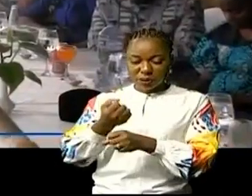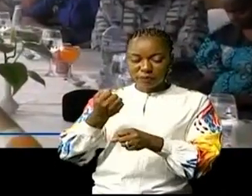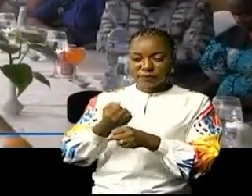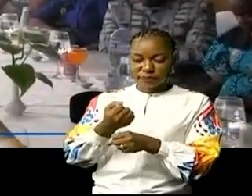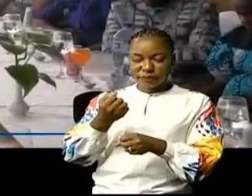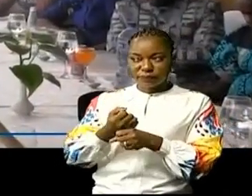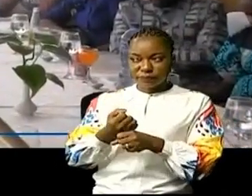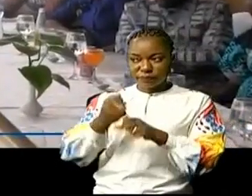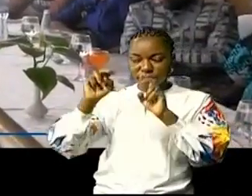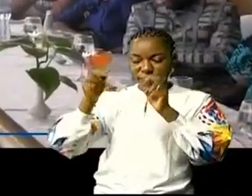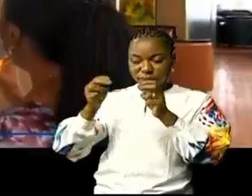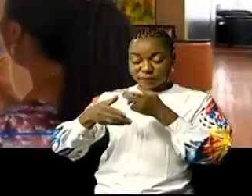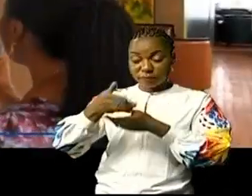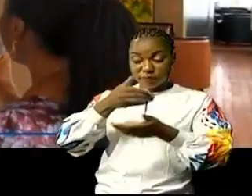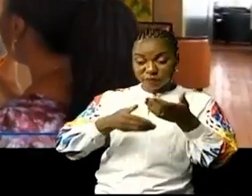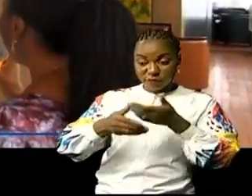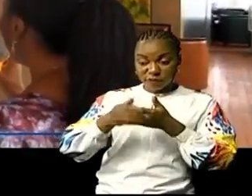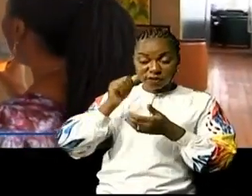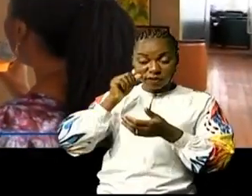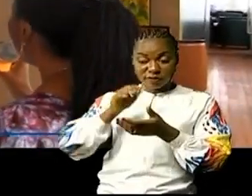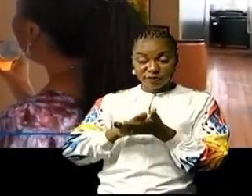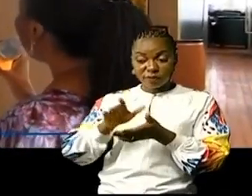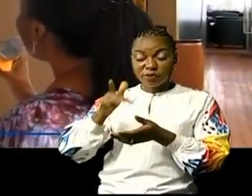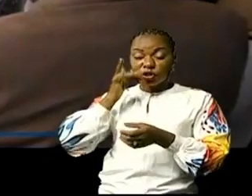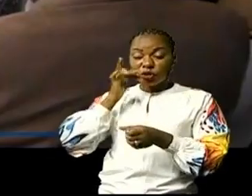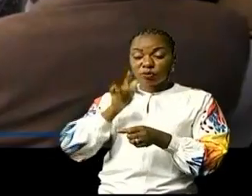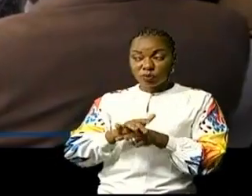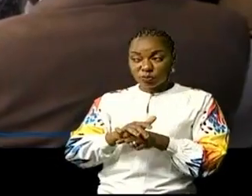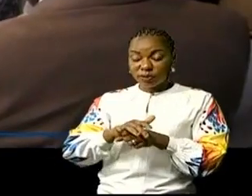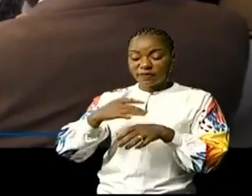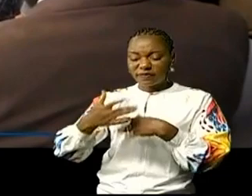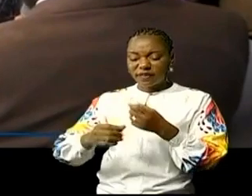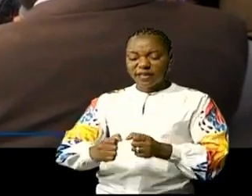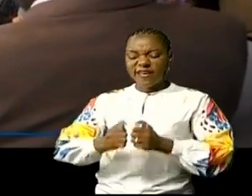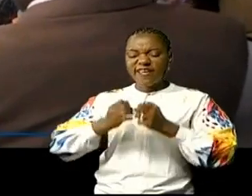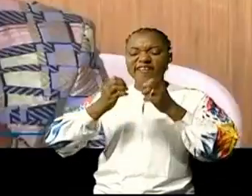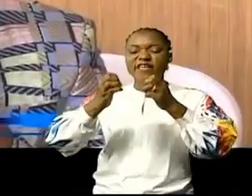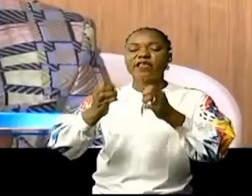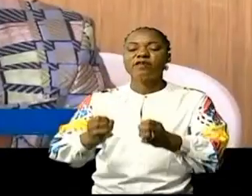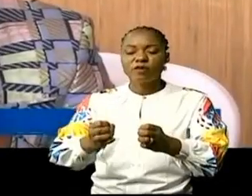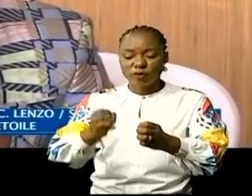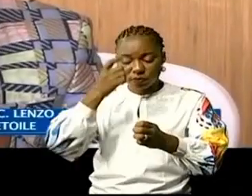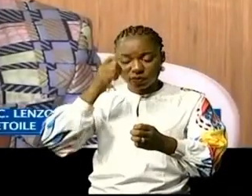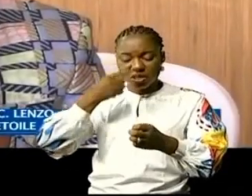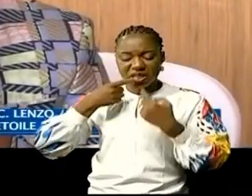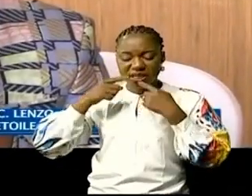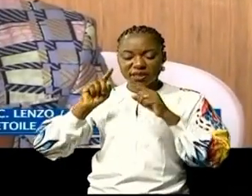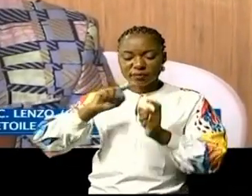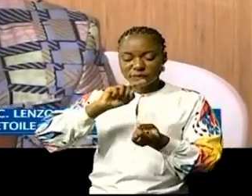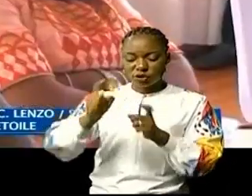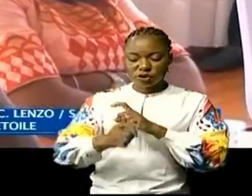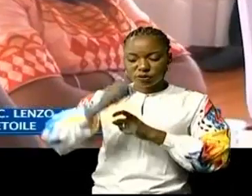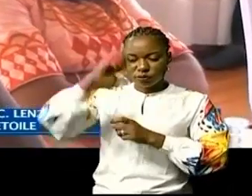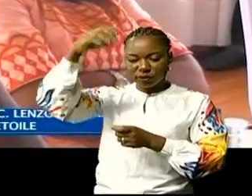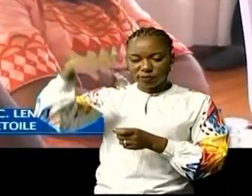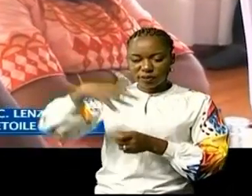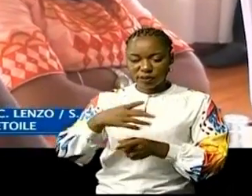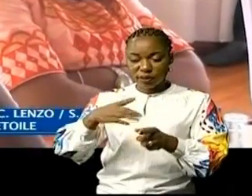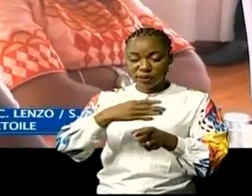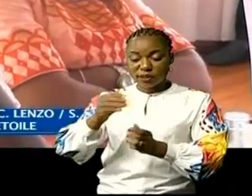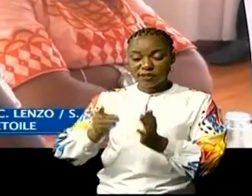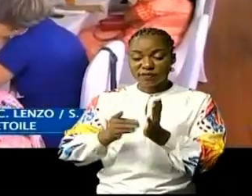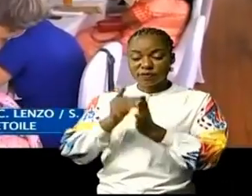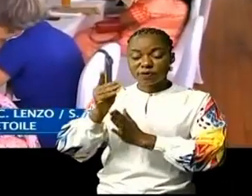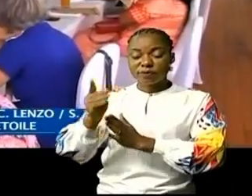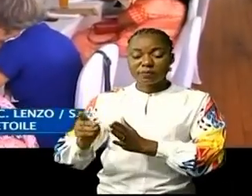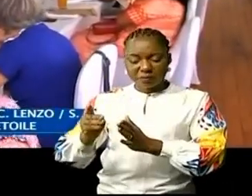Au terme de ces échanges, ces femmes ont promis de conjuguer des efforts pour une action réussie sur le changement climatique et le développement intégral de